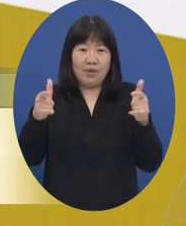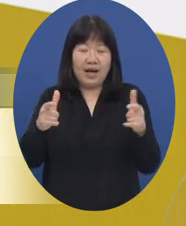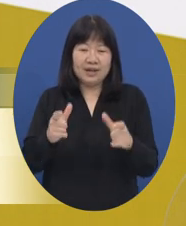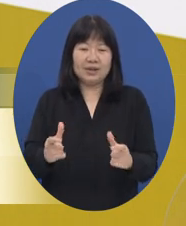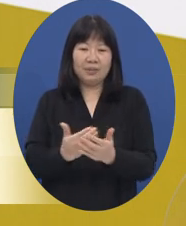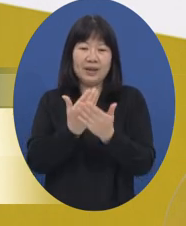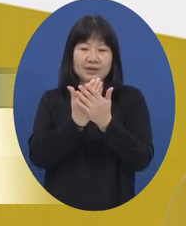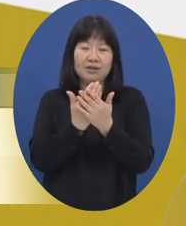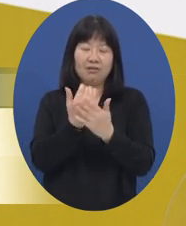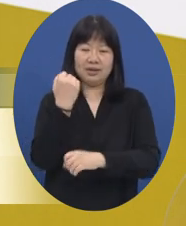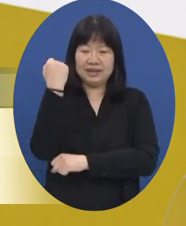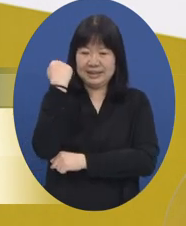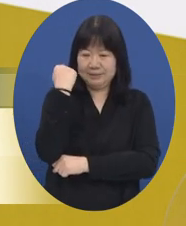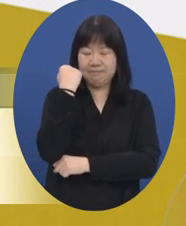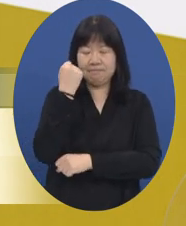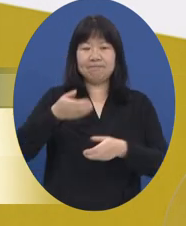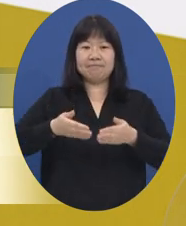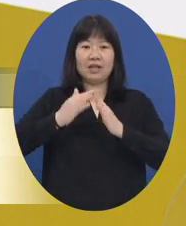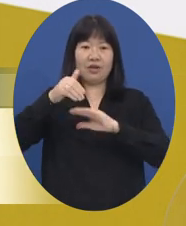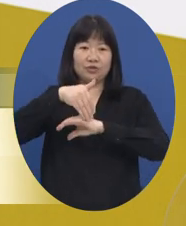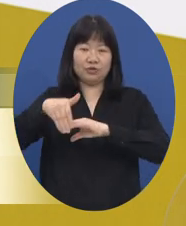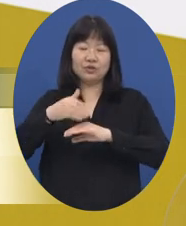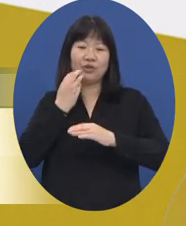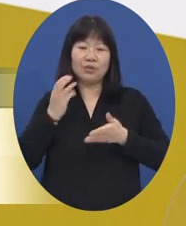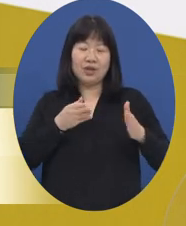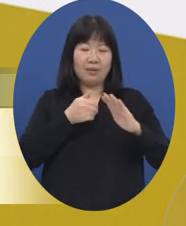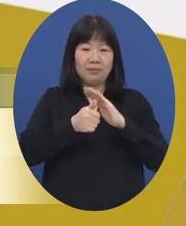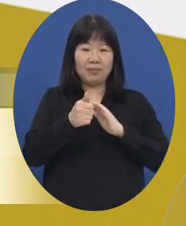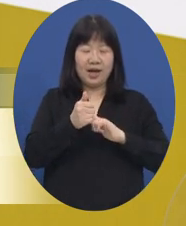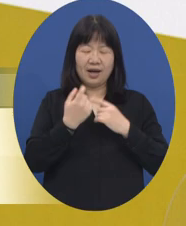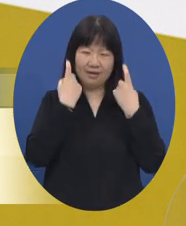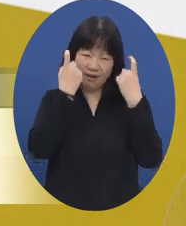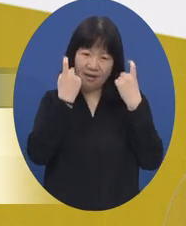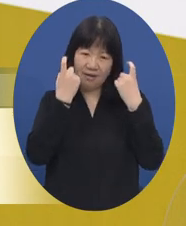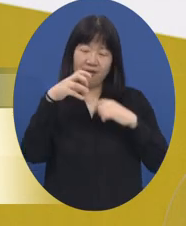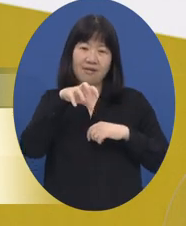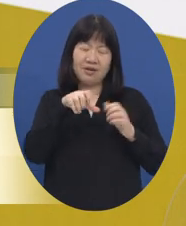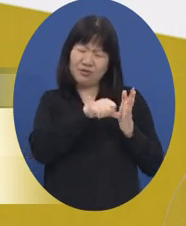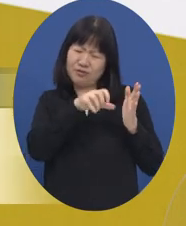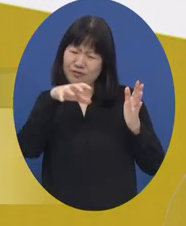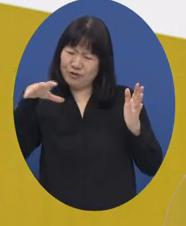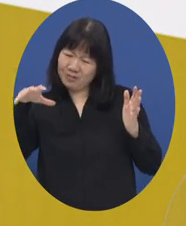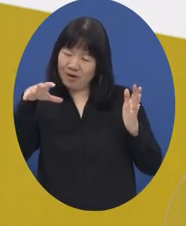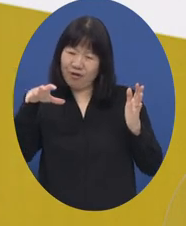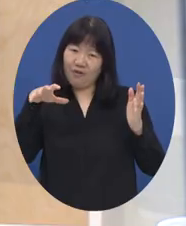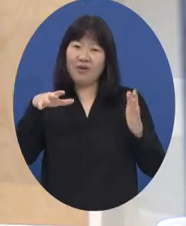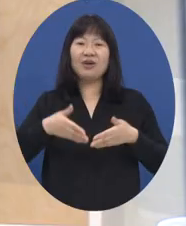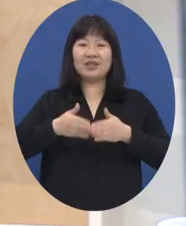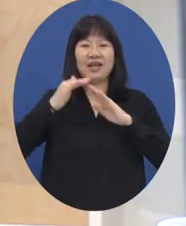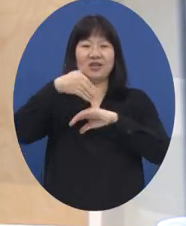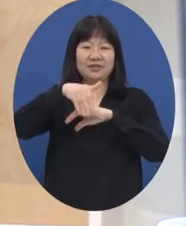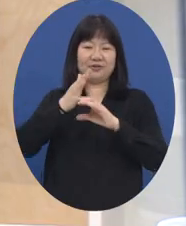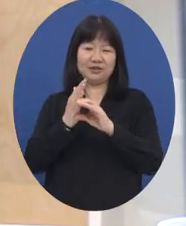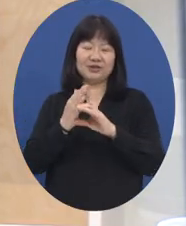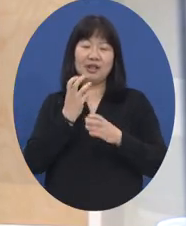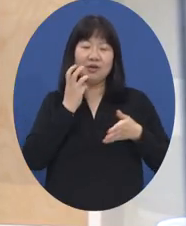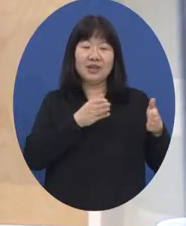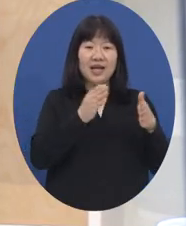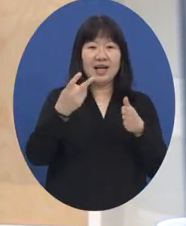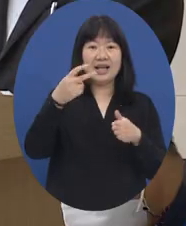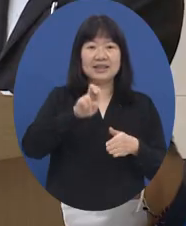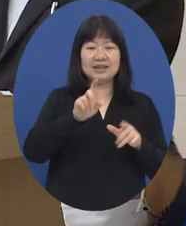만들어질 것입니다 경기도를 대표하는 관광명소로 자리매김할 것입니다 경기도는